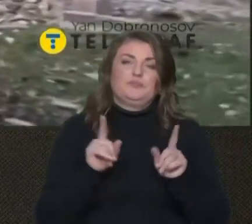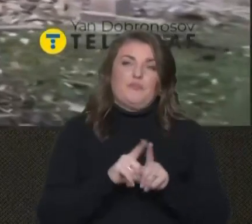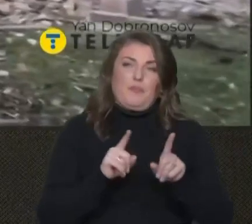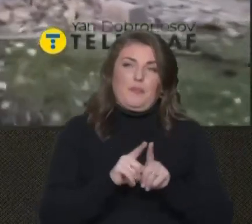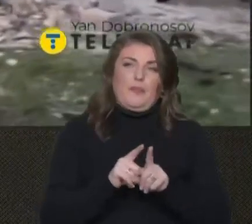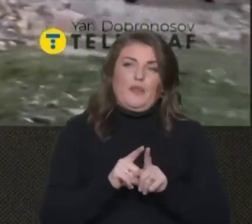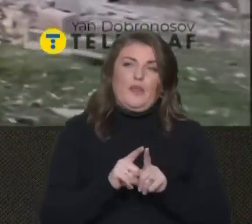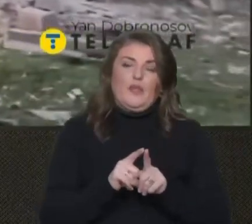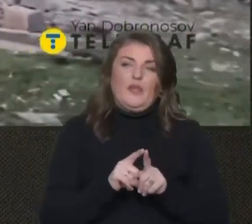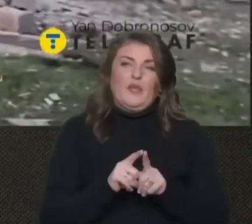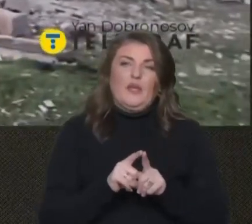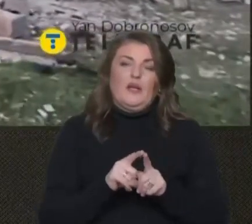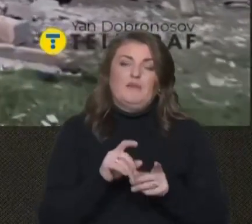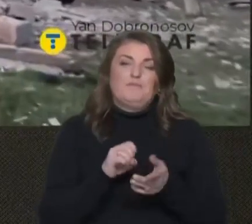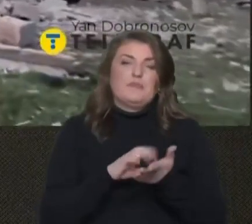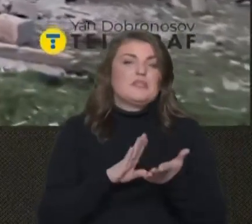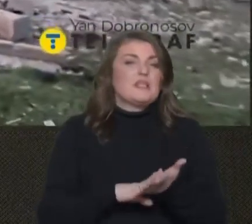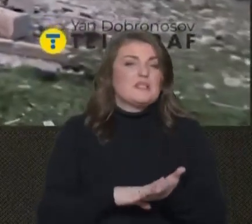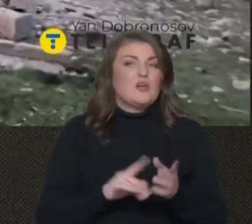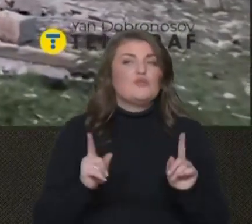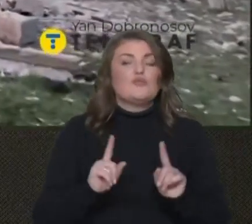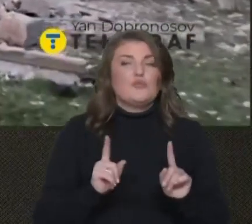також зазначу, що